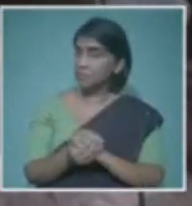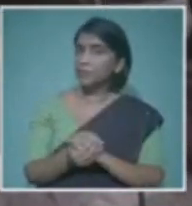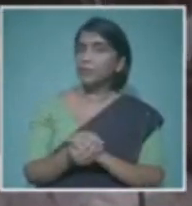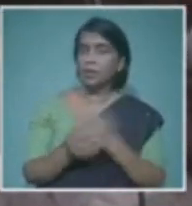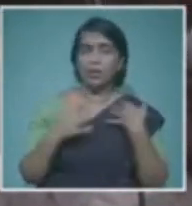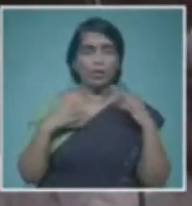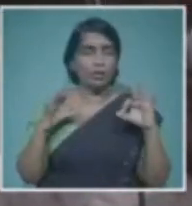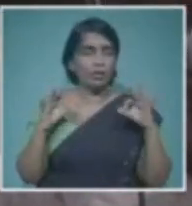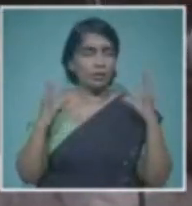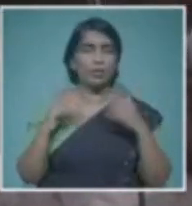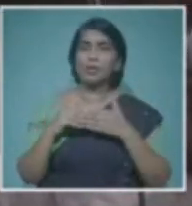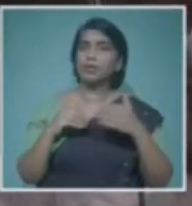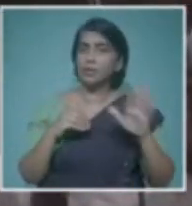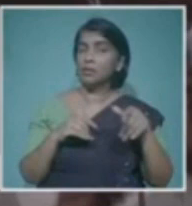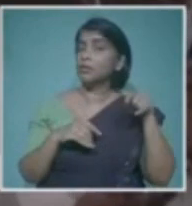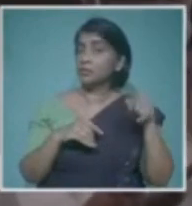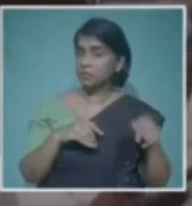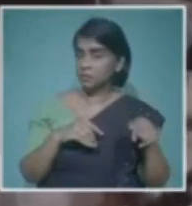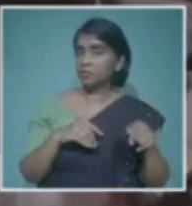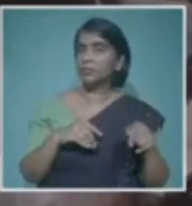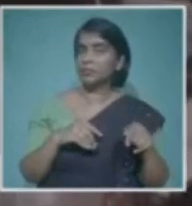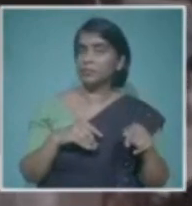සුරක්ෂිතතාවය දුර්වල වීම තුළින්